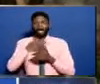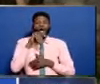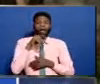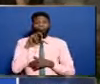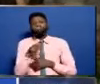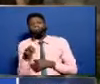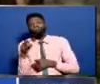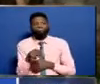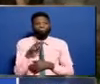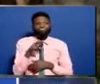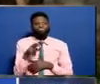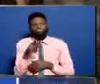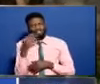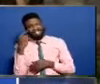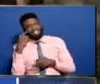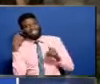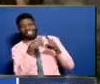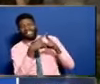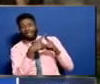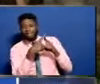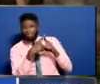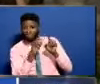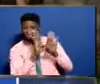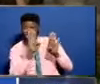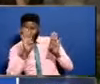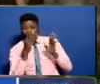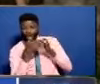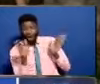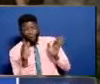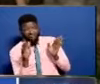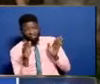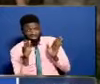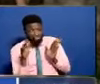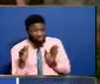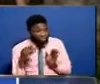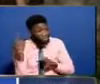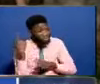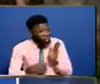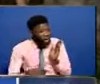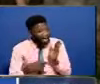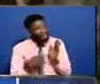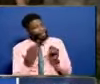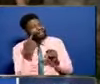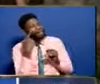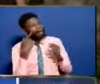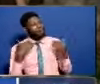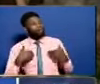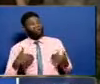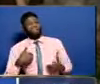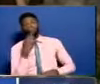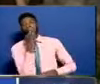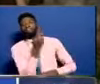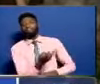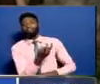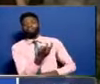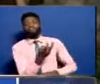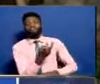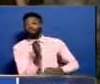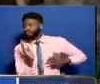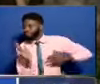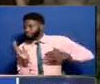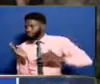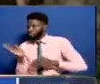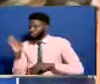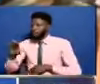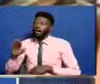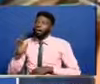akaona mlango umefunguliwa, kwenda kushuhudia, akaona vile mambo ilivyo. Kwa hivyo akarudi akaenda akainform